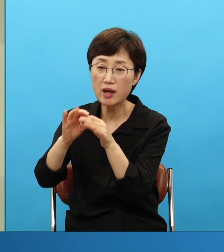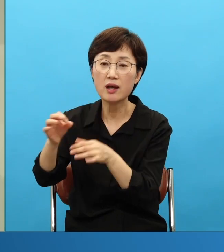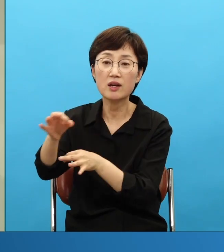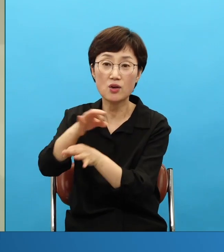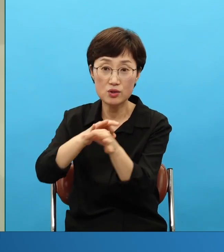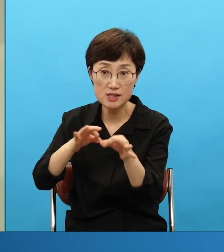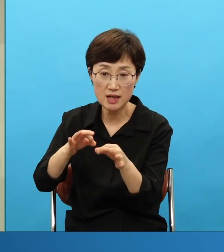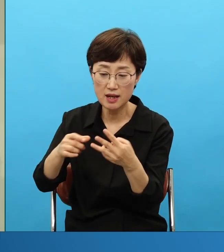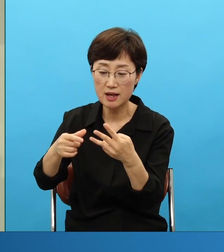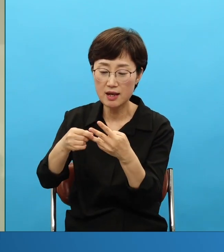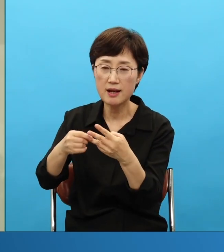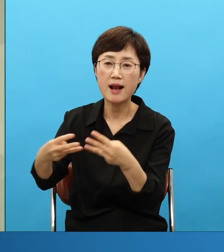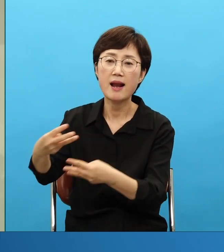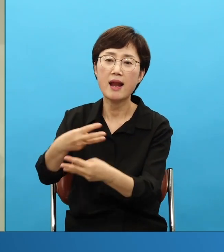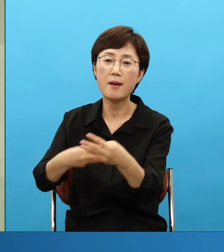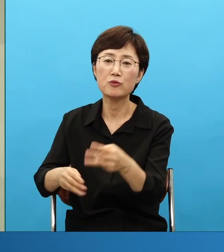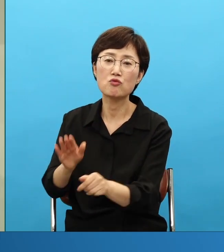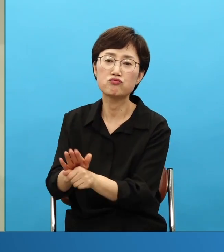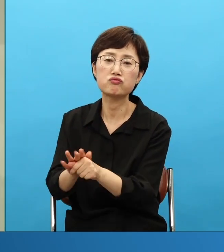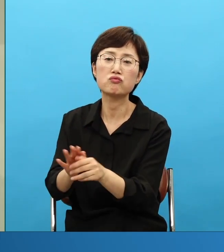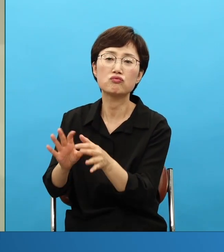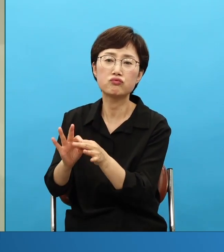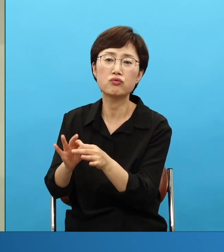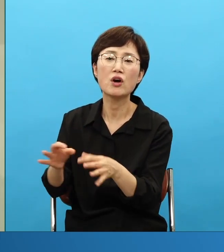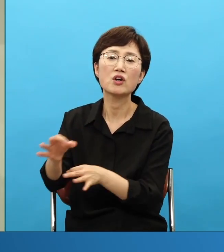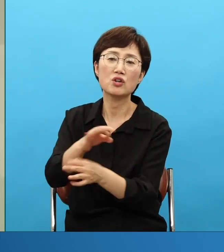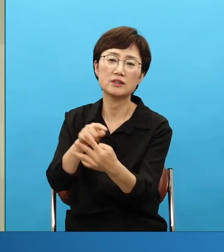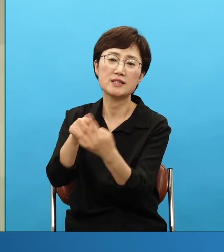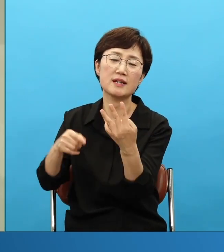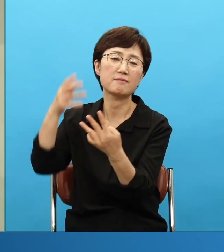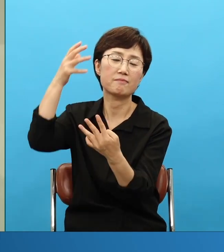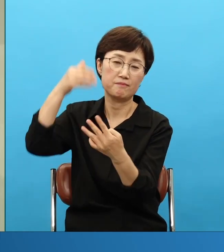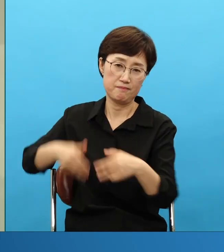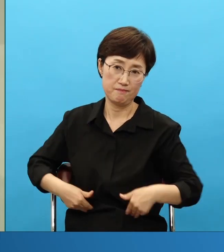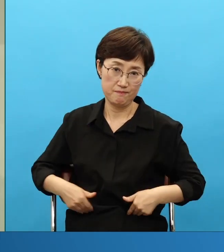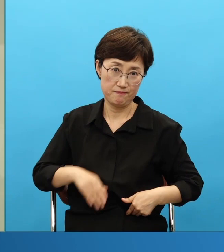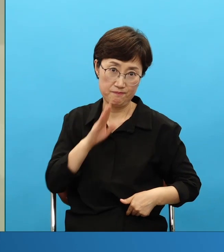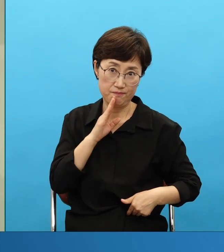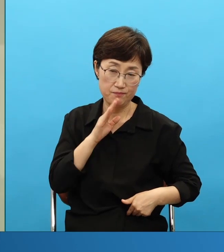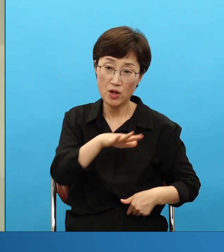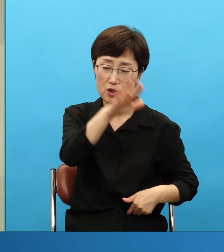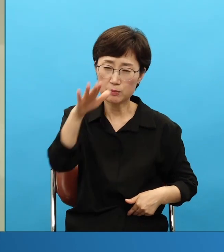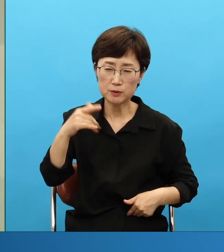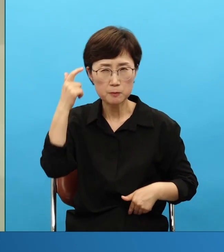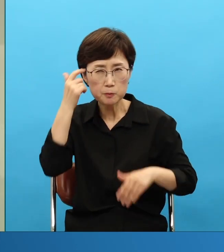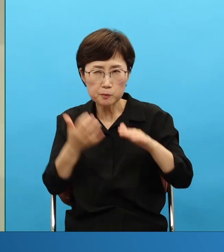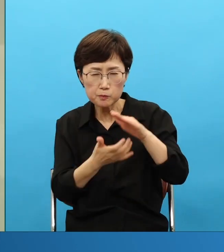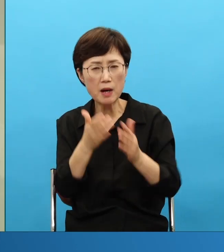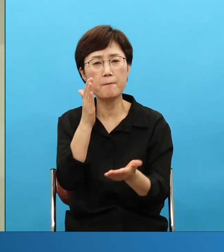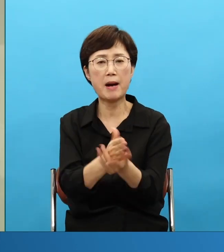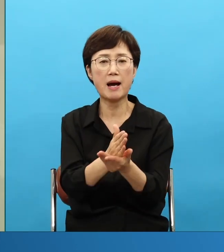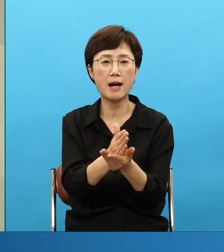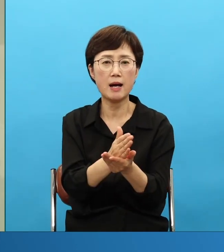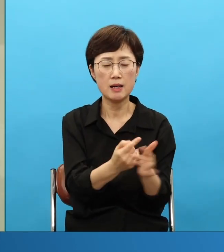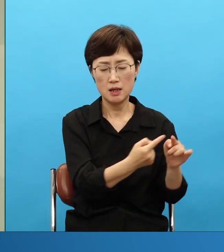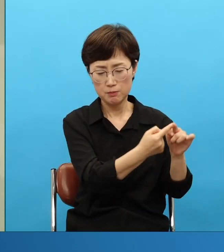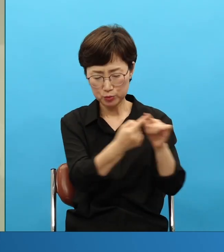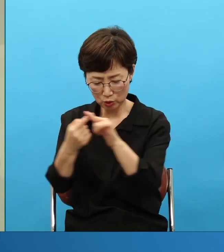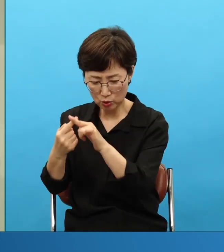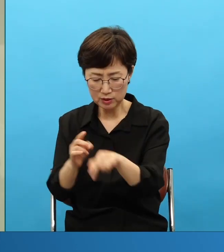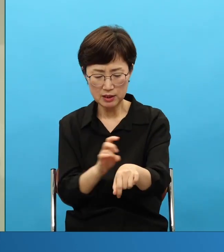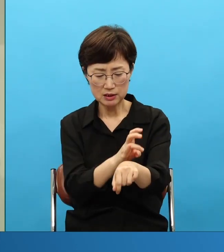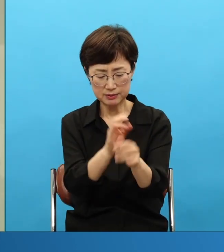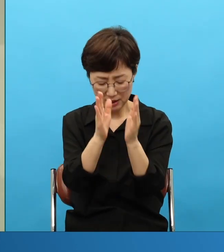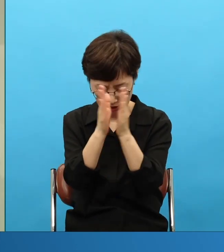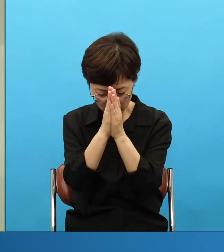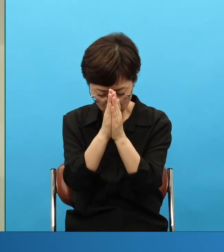회복해줘요. remnant. They restored that. 당연히 아무 Rightfully. 걱정하지 말고 그냥 24 기도하세요. So don't worry at all. Just pray 24 hours 24 a day. 딴 거 없어. 눈 뜨면